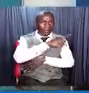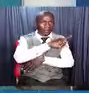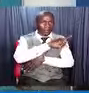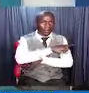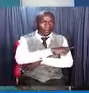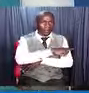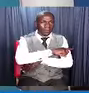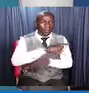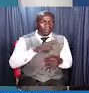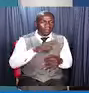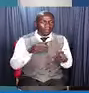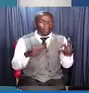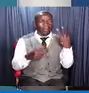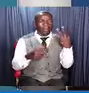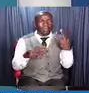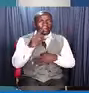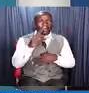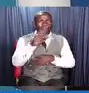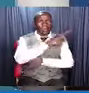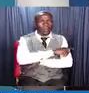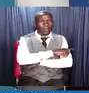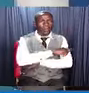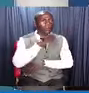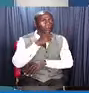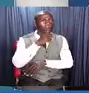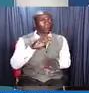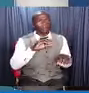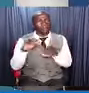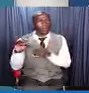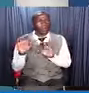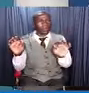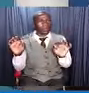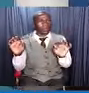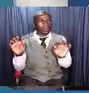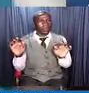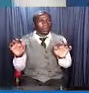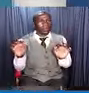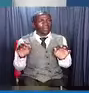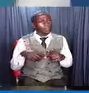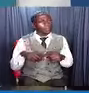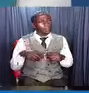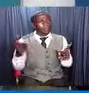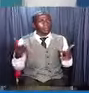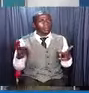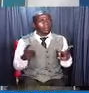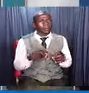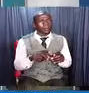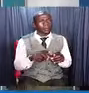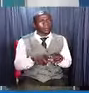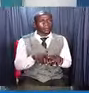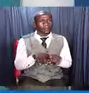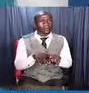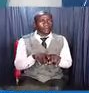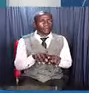day, panza imeishi. Na huyu haendi. And this visitor is not going. Hai, haizuru. Okay, omena okay. Wako.